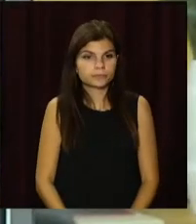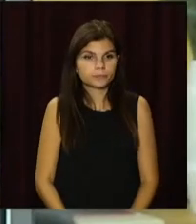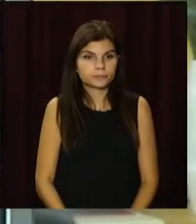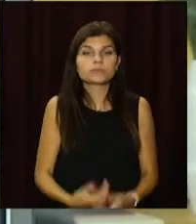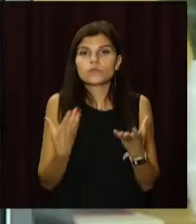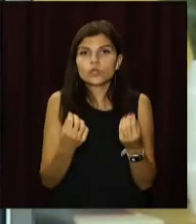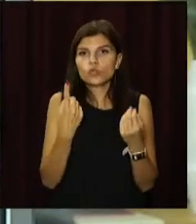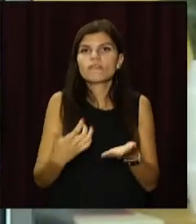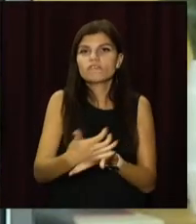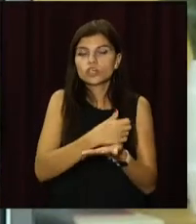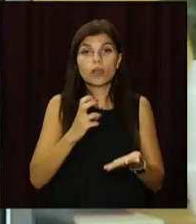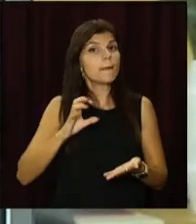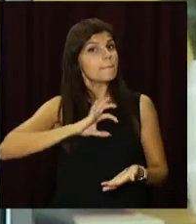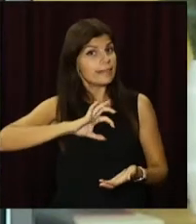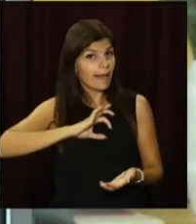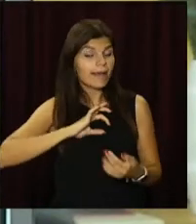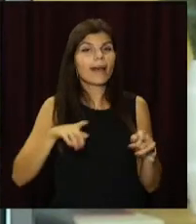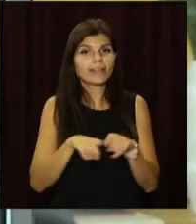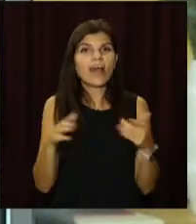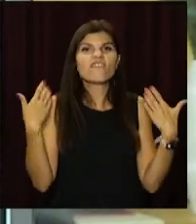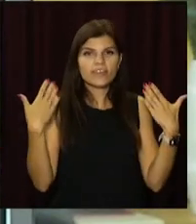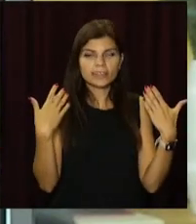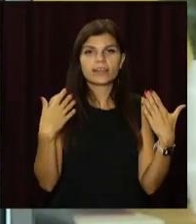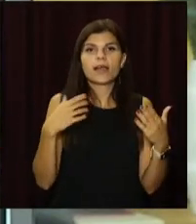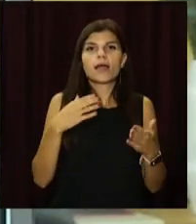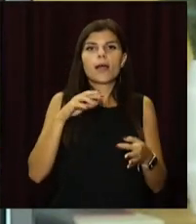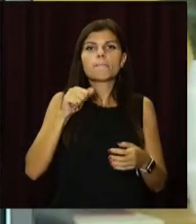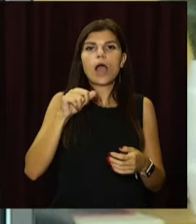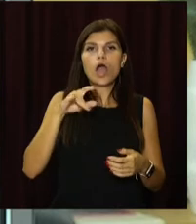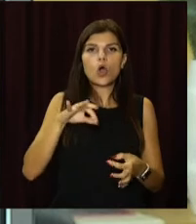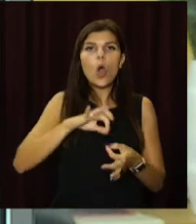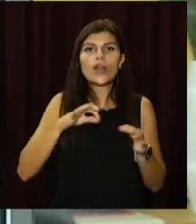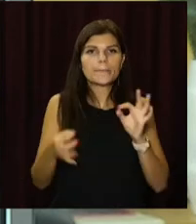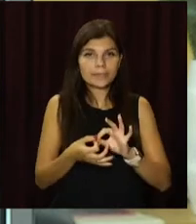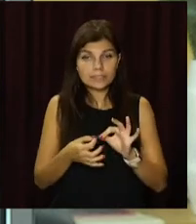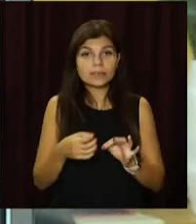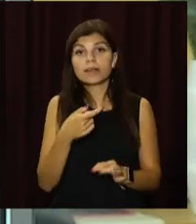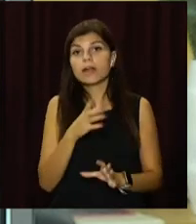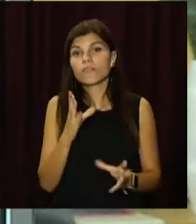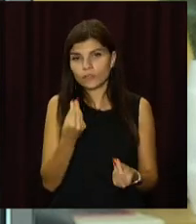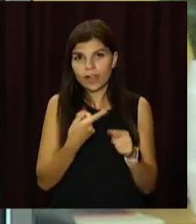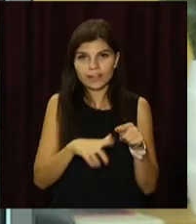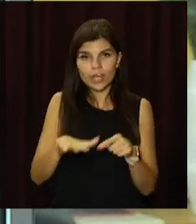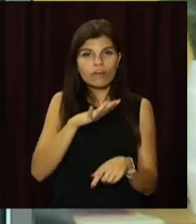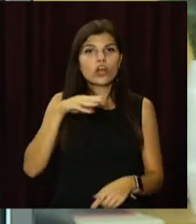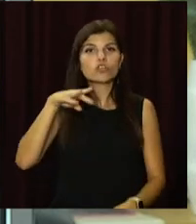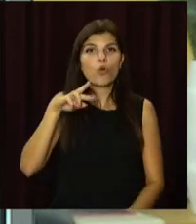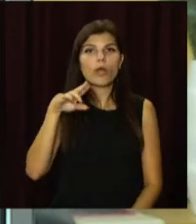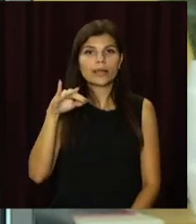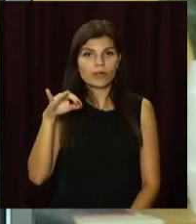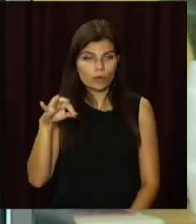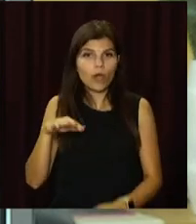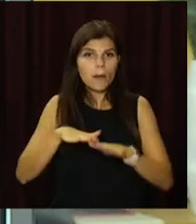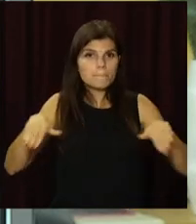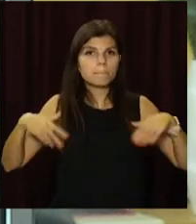Ще один урожай медальний. Такими видалися вихідні для паралімпійців Дніпропетровщини. Зокрема, на паралімпіаді в Токіо наш земляк,